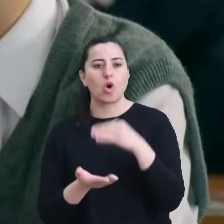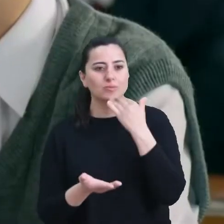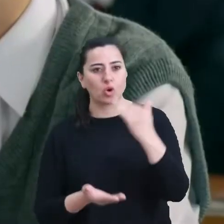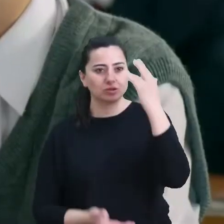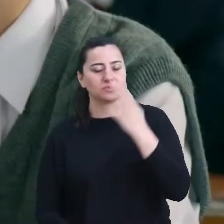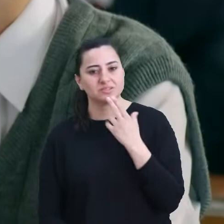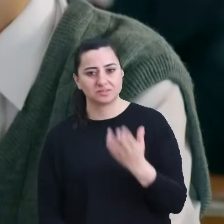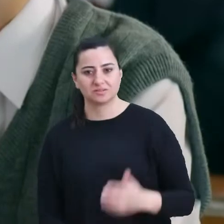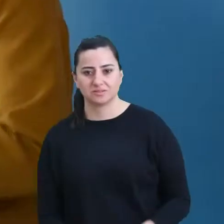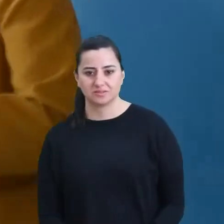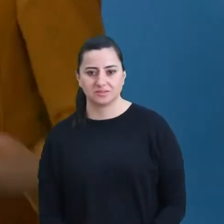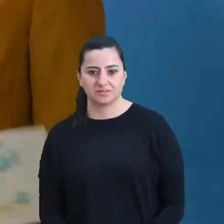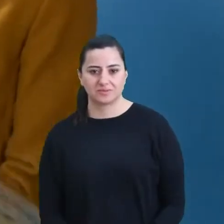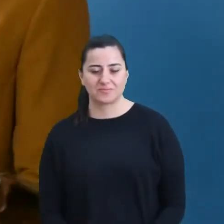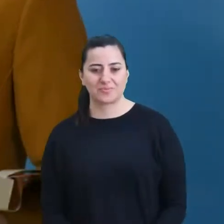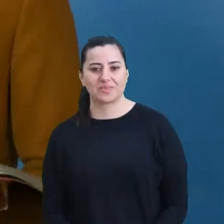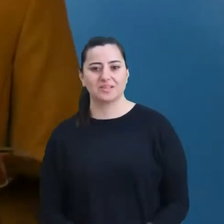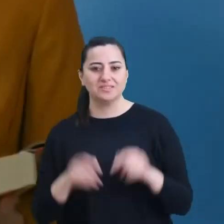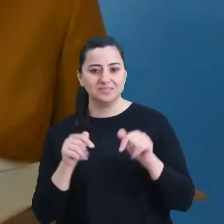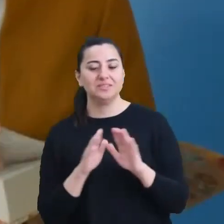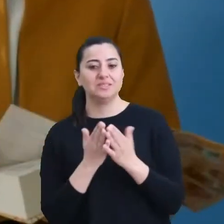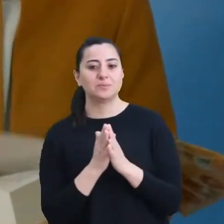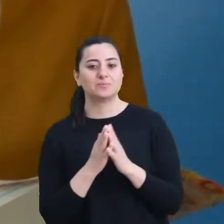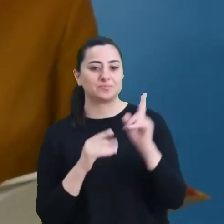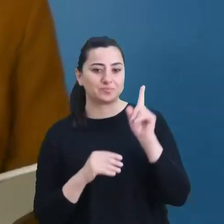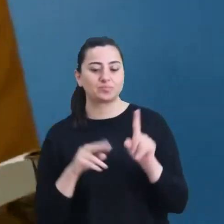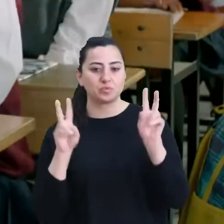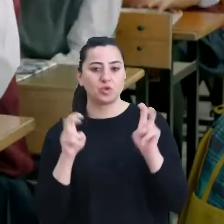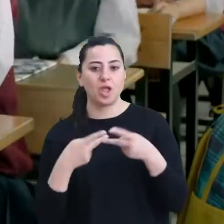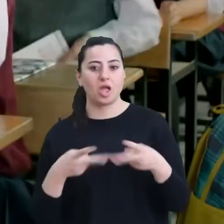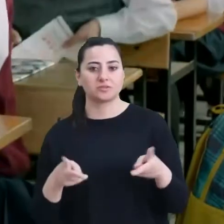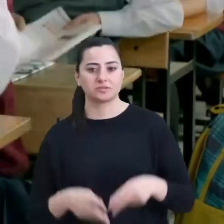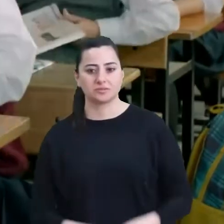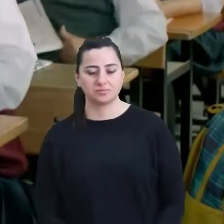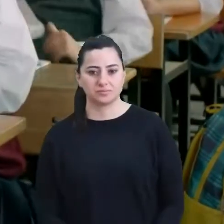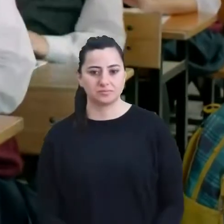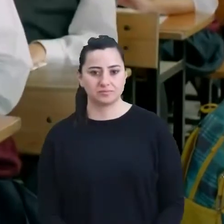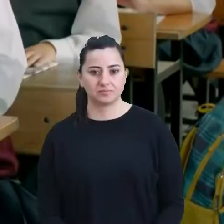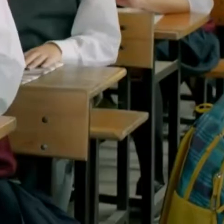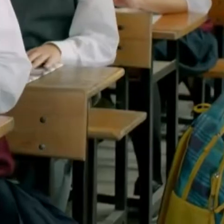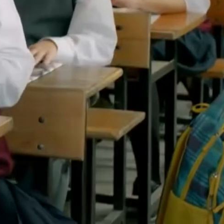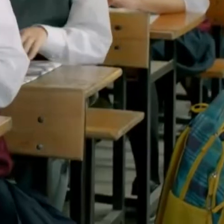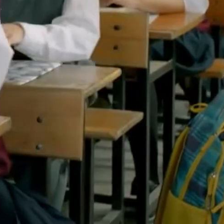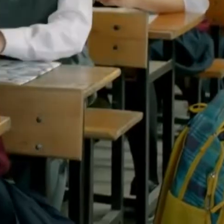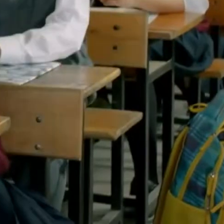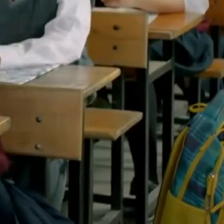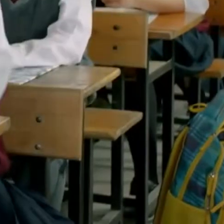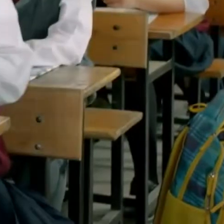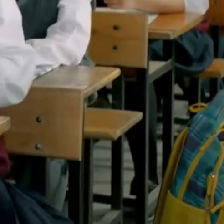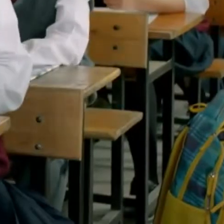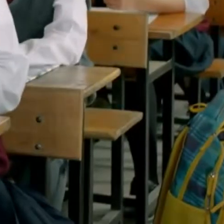kız? Evet çocuklar, şimdi kitabımızın ilk konusunu açıyoruz. Hepsi ellerindeki kitaplara